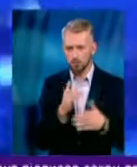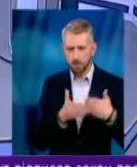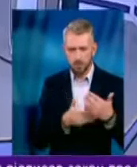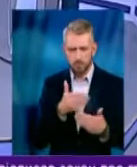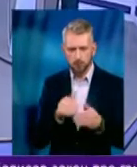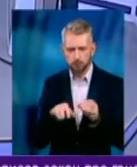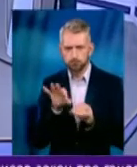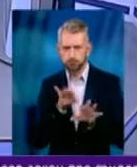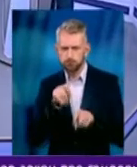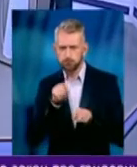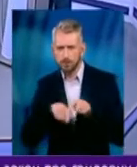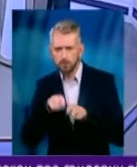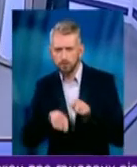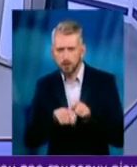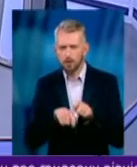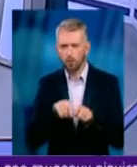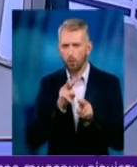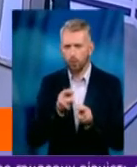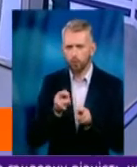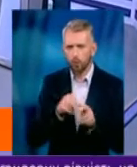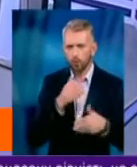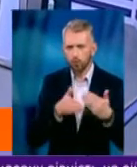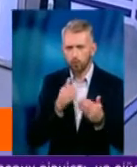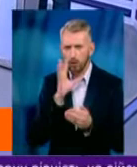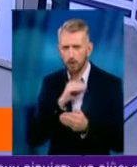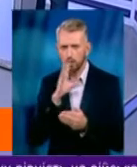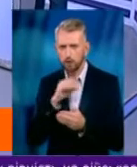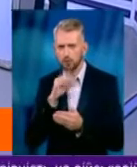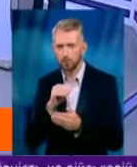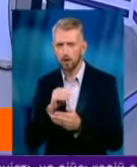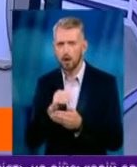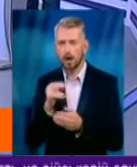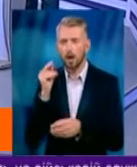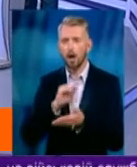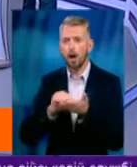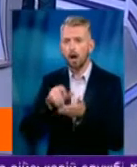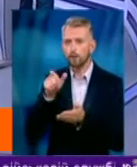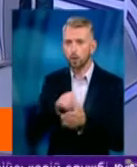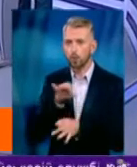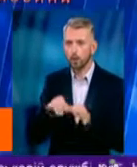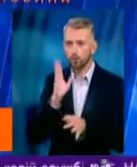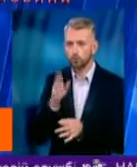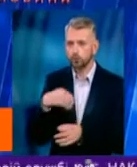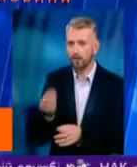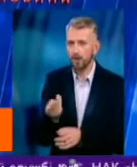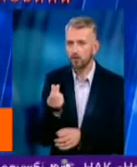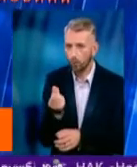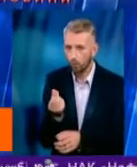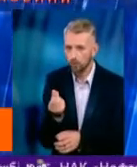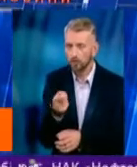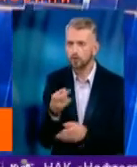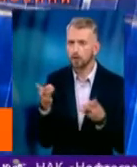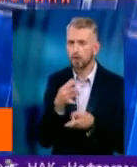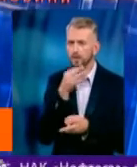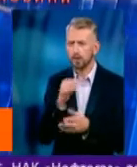так, перевірок і контролю, то безпосередньо автору проєкту будуть давати гроші. Тут варто зауважити і ще раз